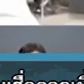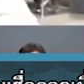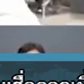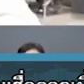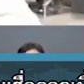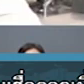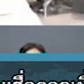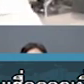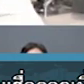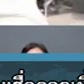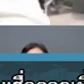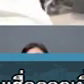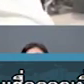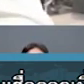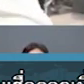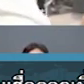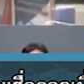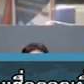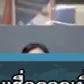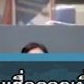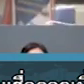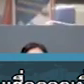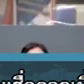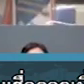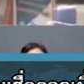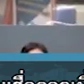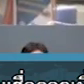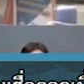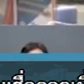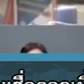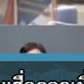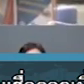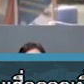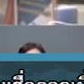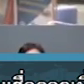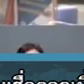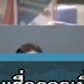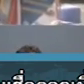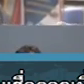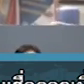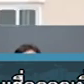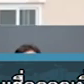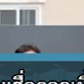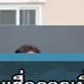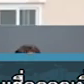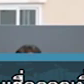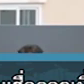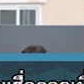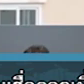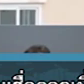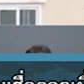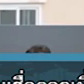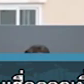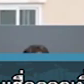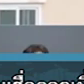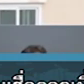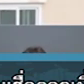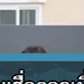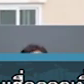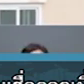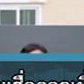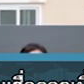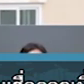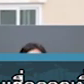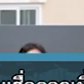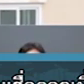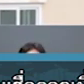ผ่านภาคอสังหาริมทรัพย์ของรัฐบาลครับ นายกมลภพกล่าวย้ำว่าทอส.พร้อมสนับสนุนนโยบายรัฐบาลและกระทรวงการคลังใน